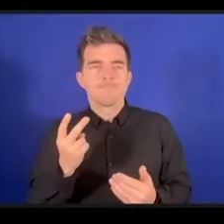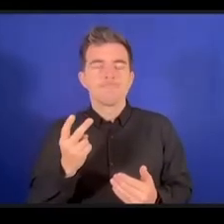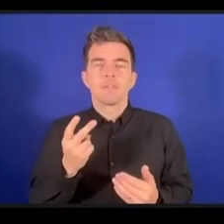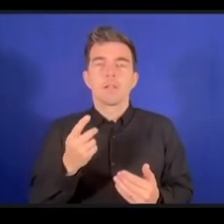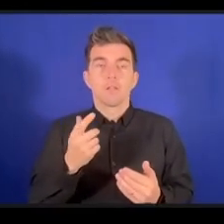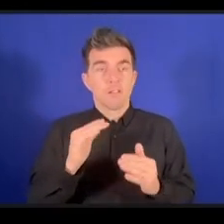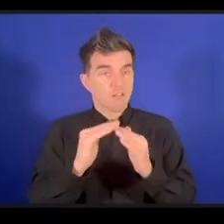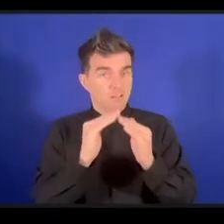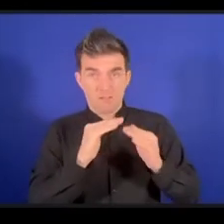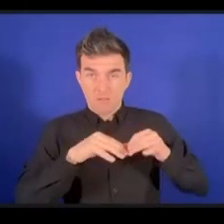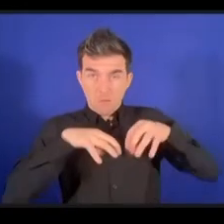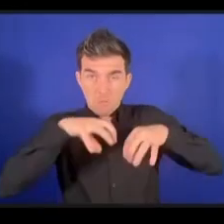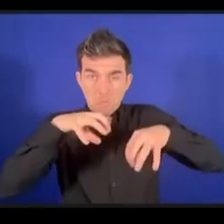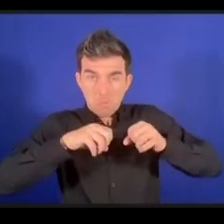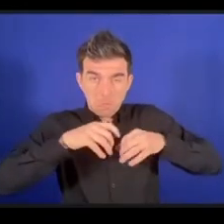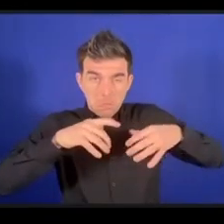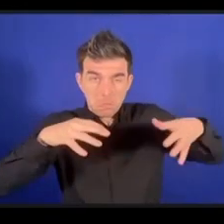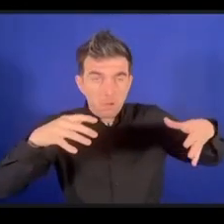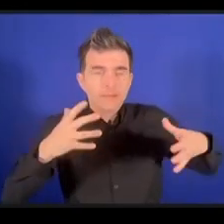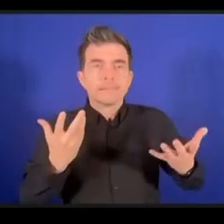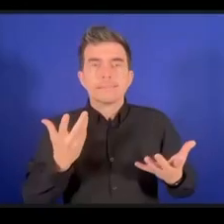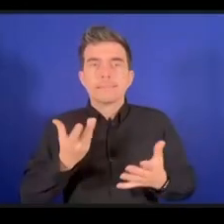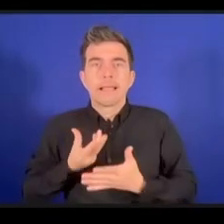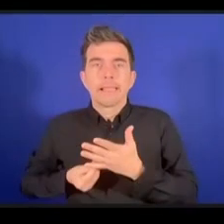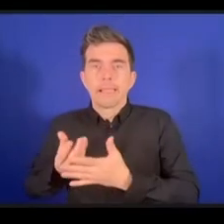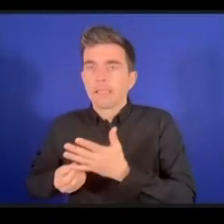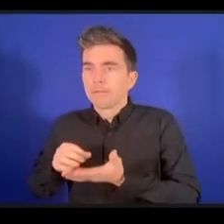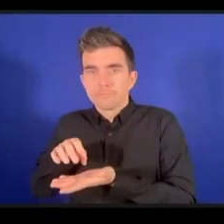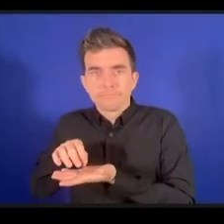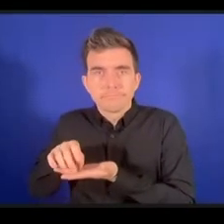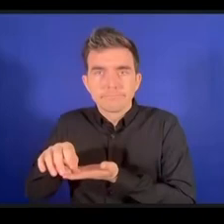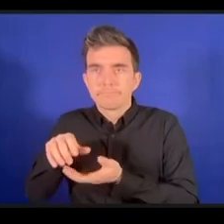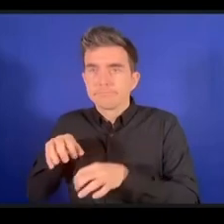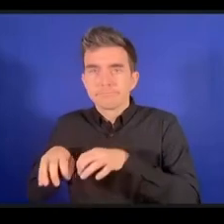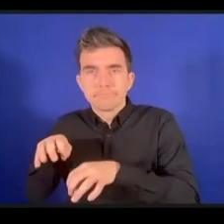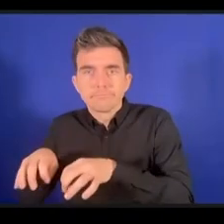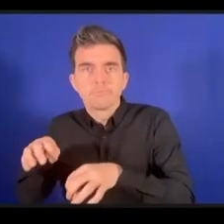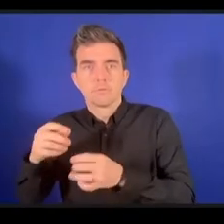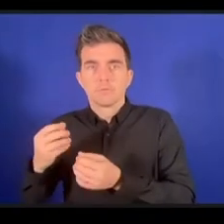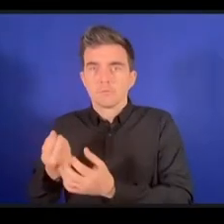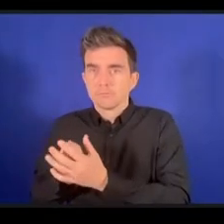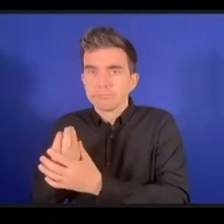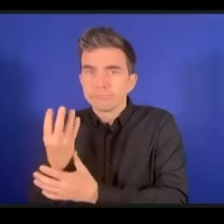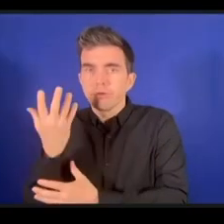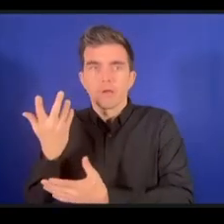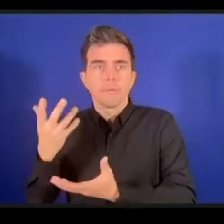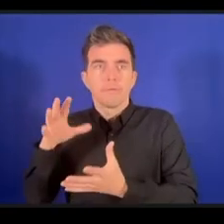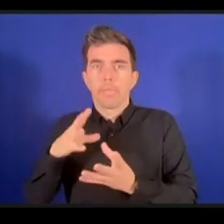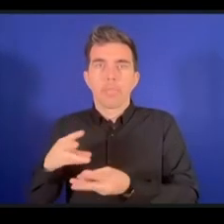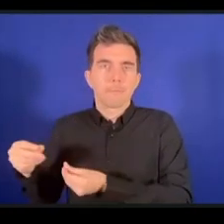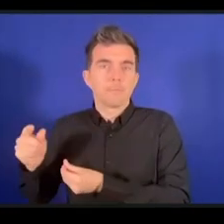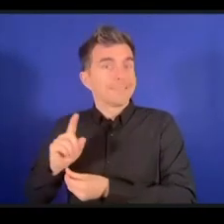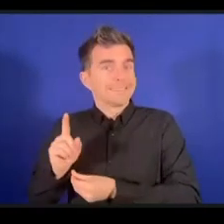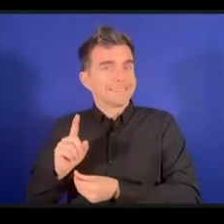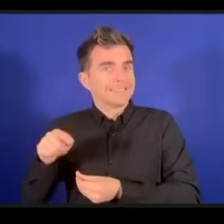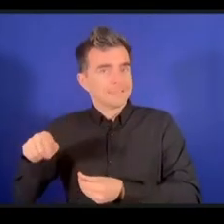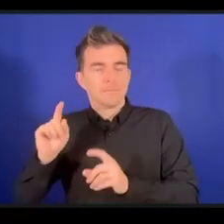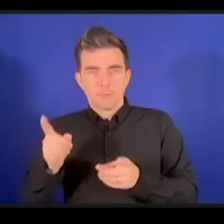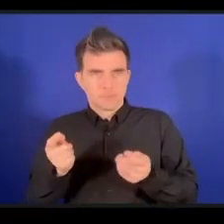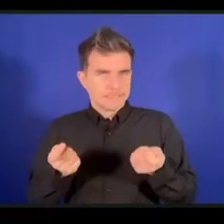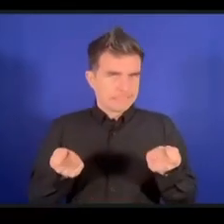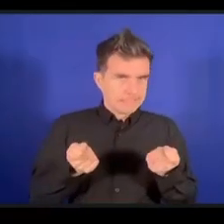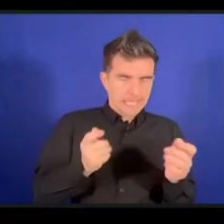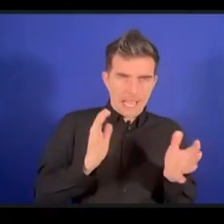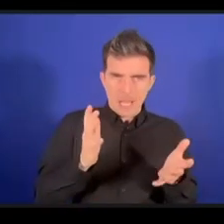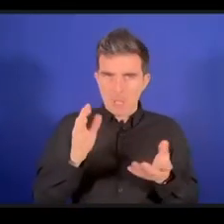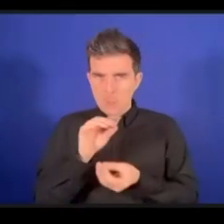扭转的话，那么我们将会出现就像此前的疾病大流行一样，会出现精神疾病的大